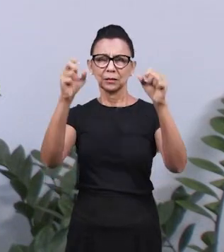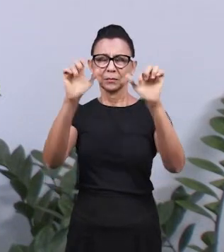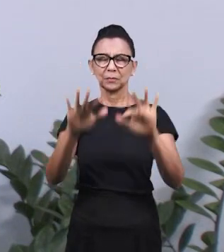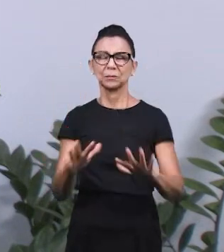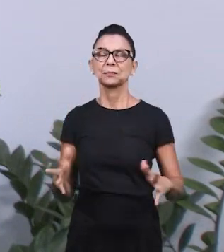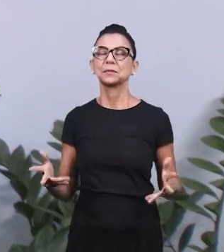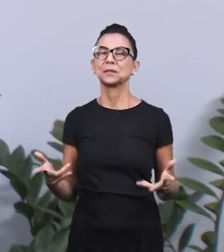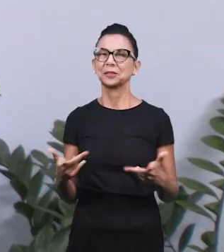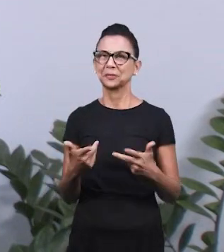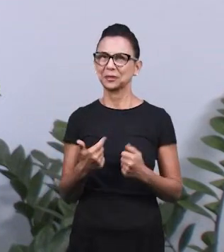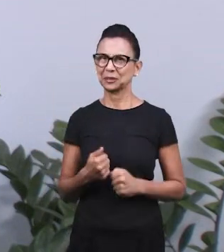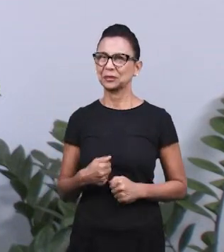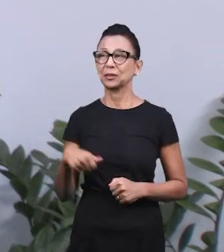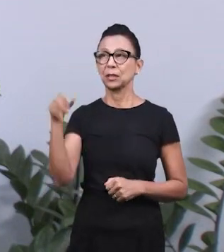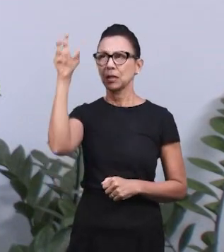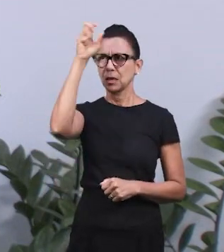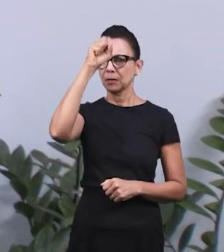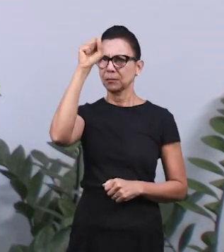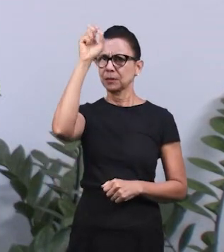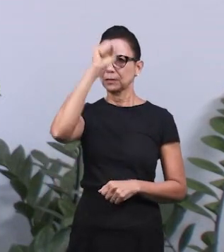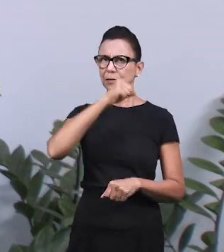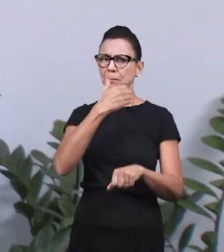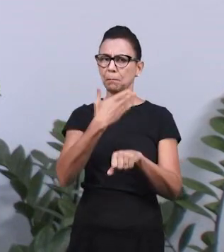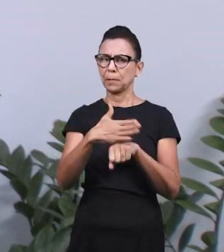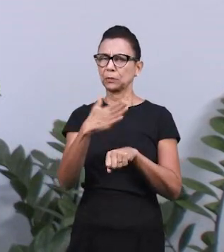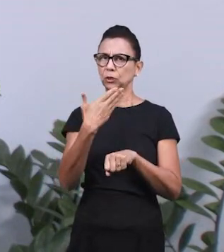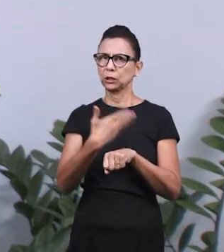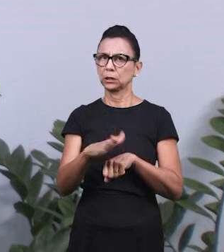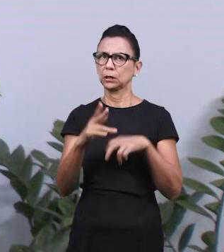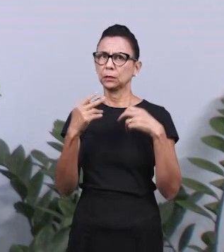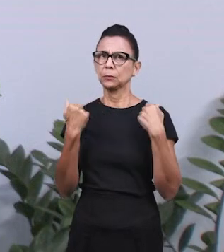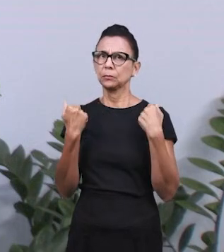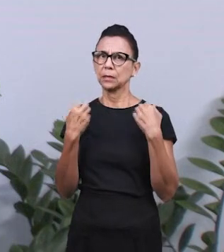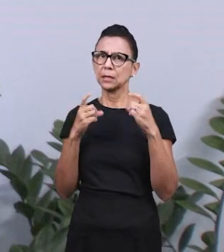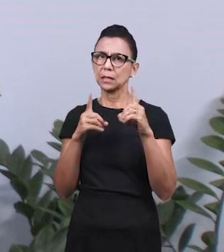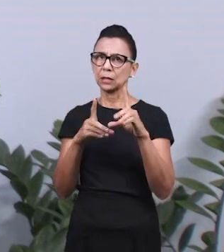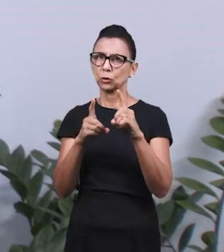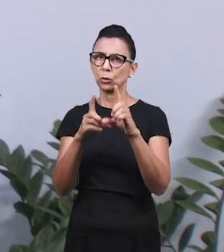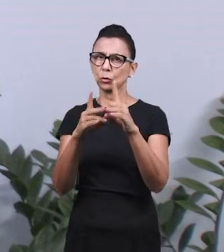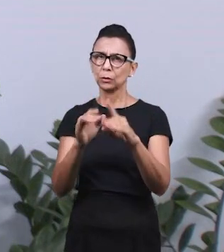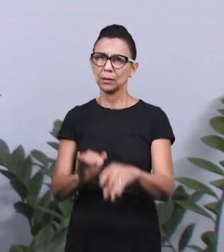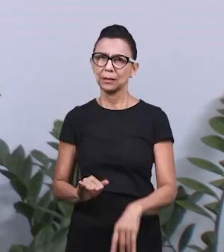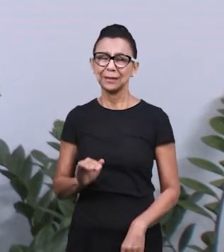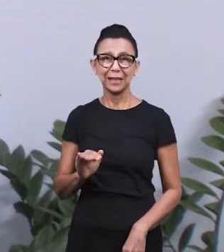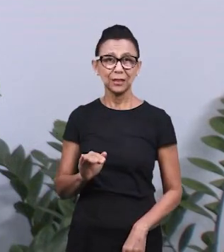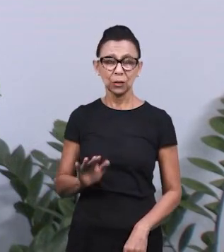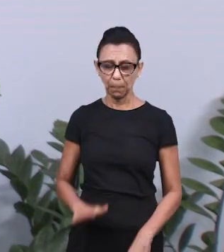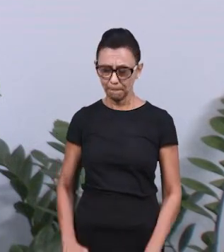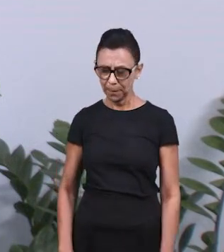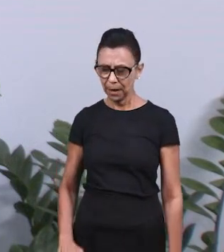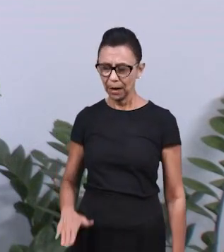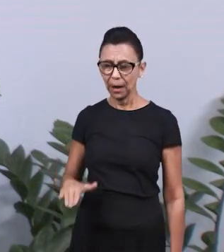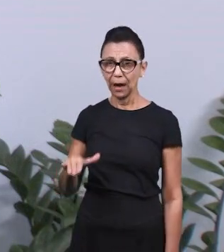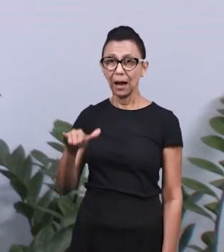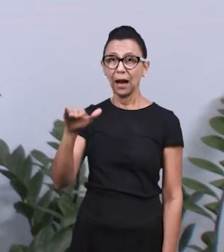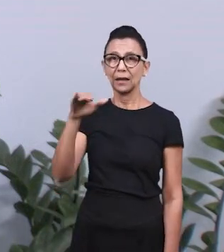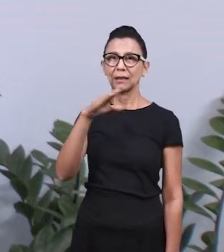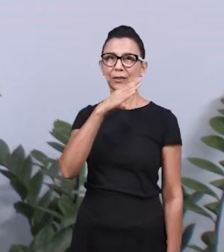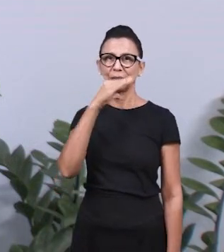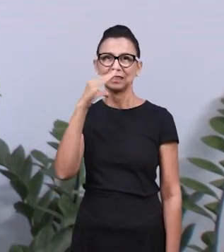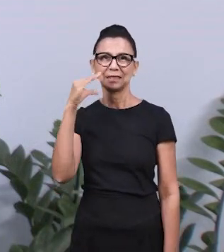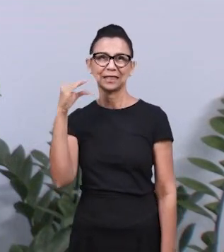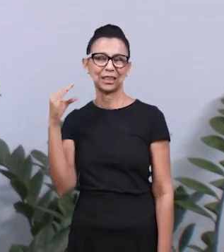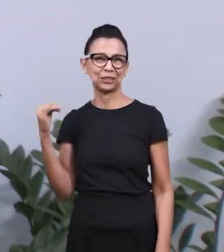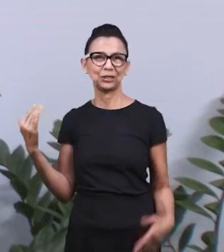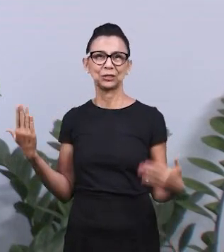délivrances et beaucoup d'autres bénédictions merveilleuses. Et nous avons appliqué cette doctrine depuis notre enfance